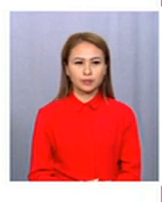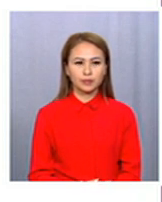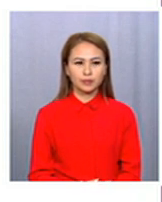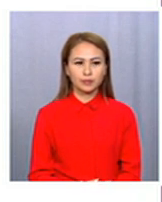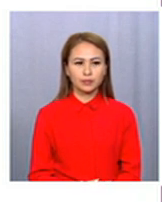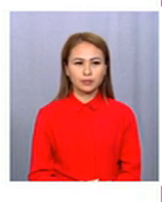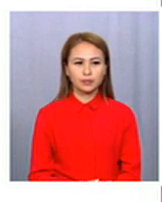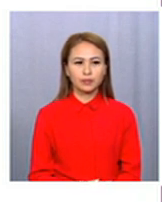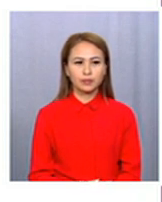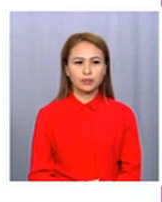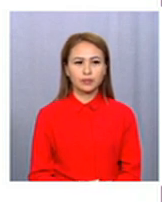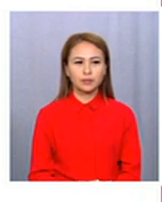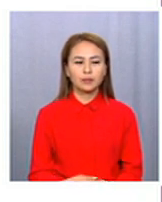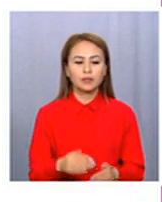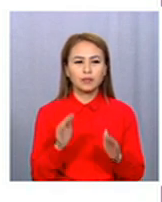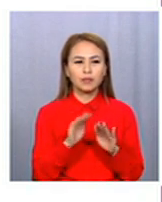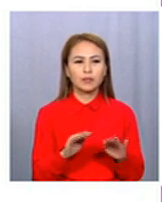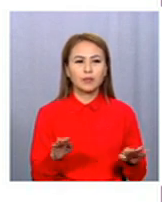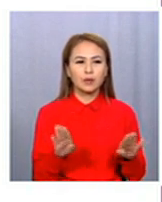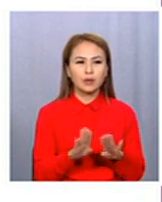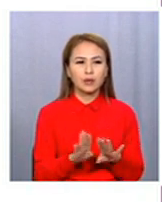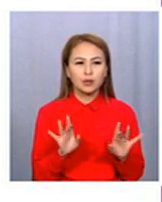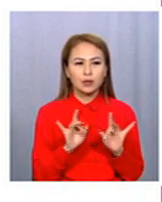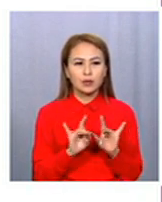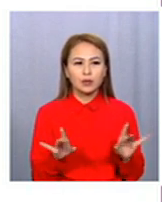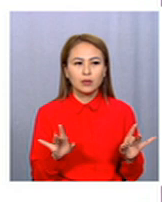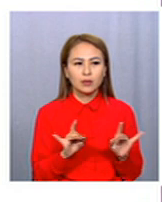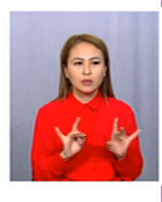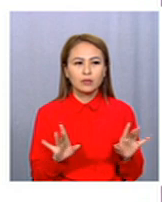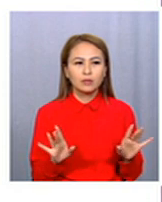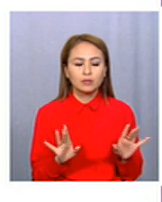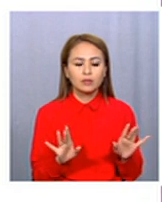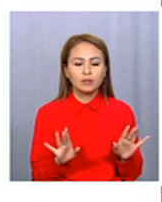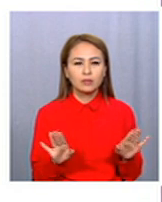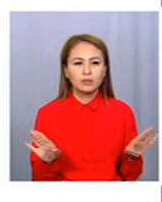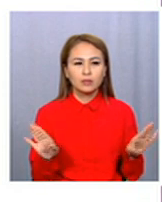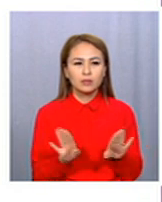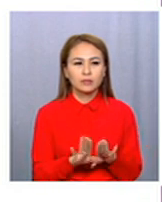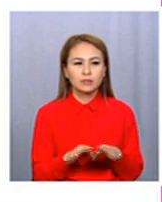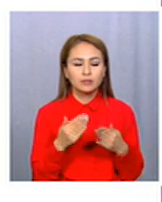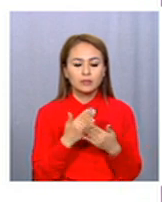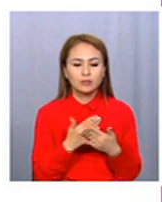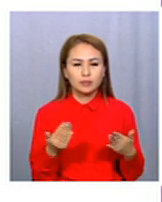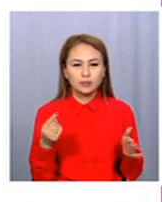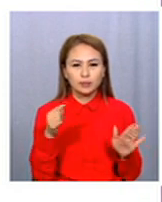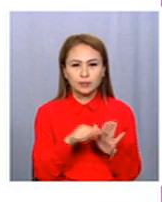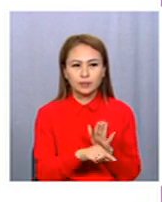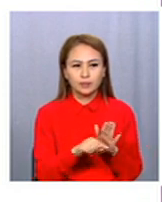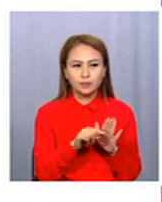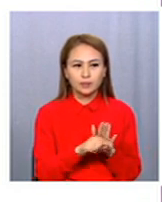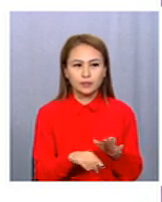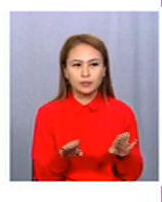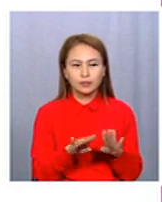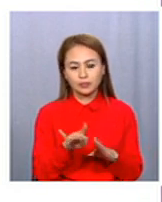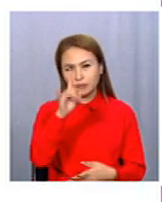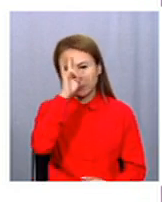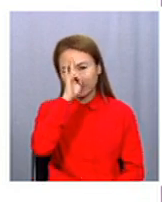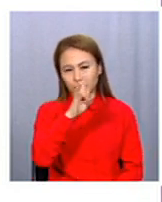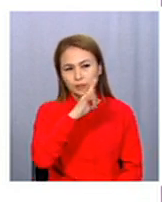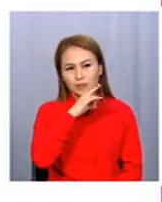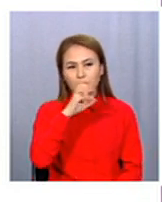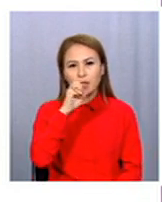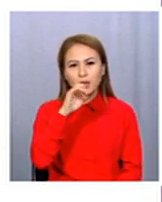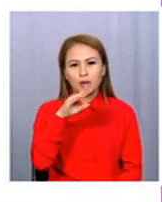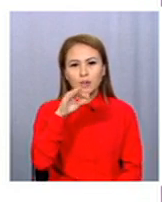балабақшада айтылатын ертегілерді тізбектей жөнеледі. Бірақ бұл ертегілердің ішінде қазақтың ертөстік